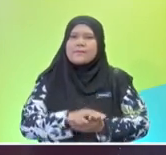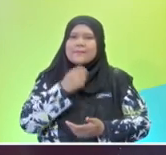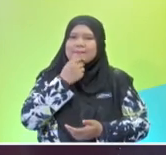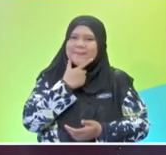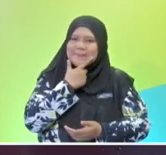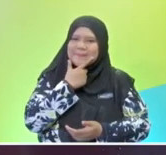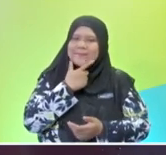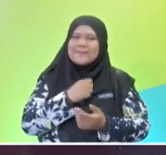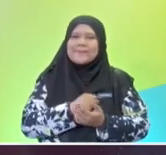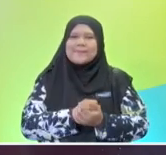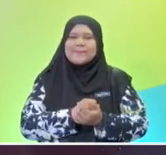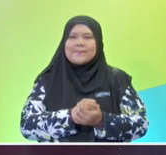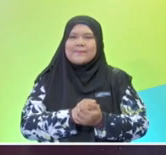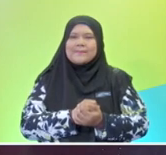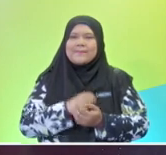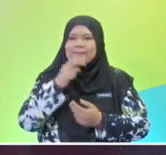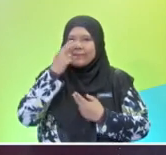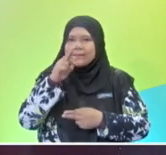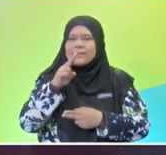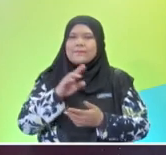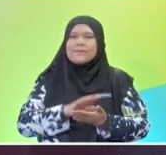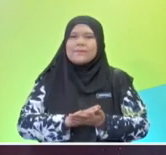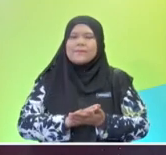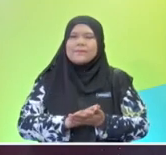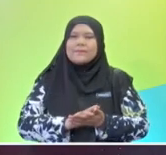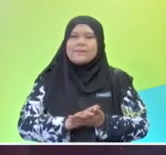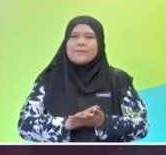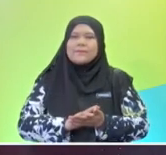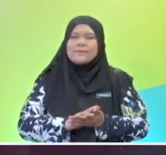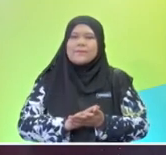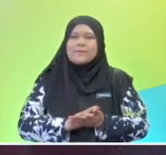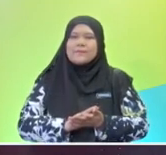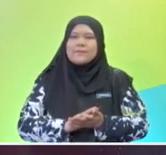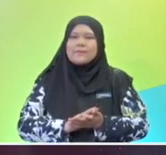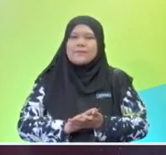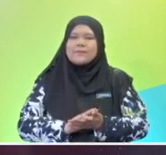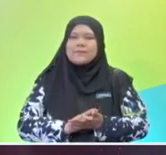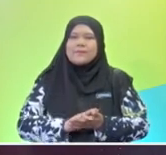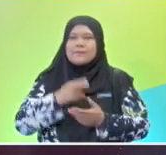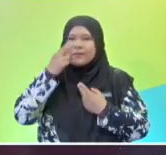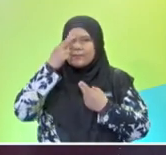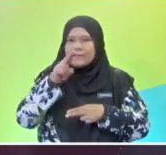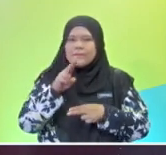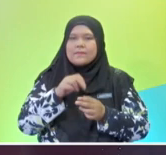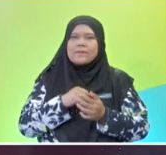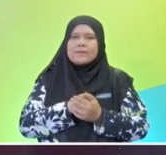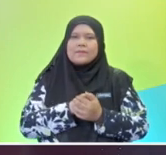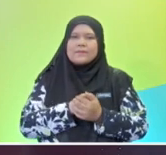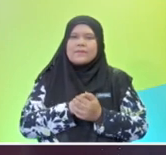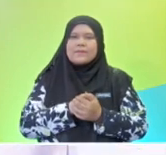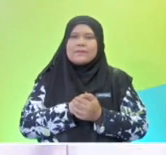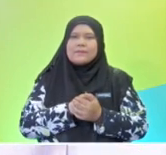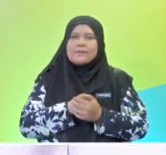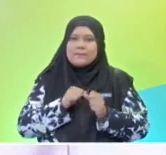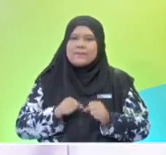senyum, hormat orang lain. Saya nak tulis hormatlah cikgu. Ibu selalu sebut pasal hormat. Okey,